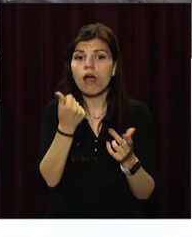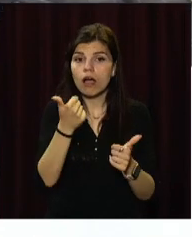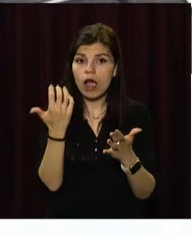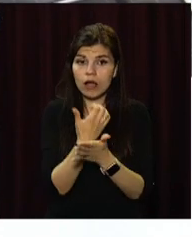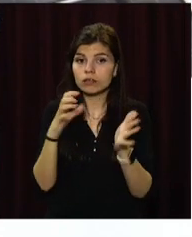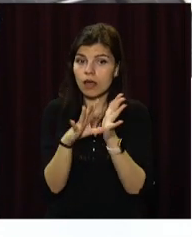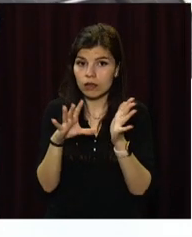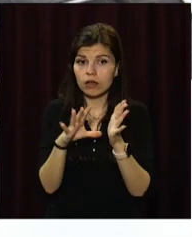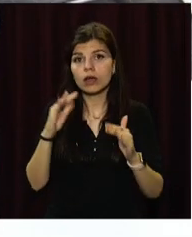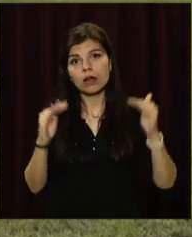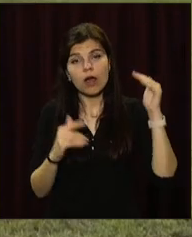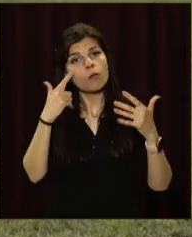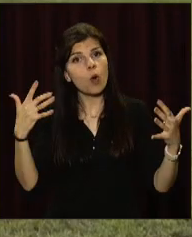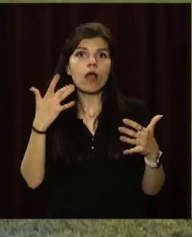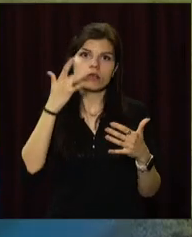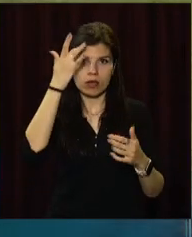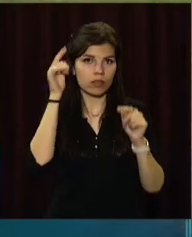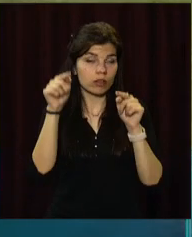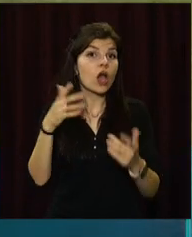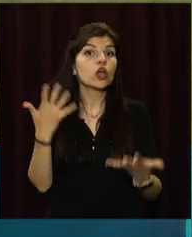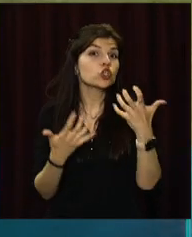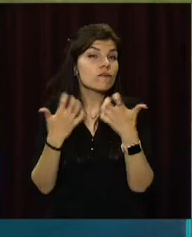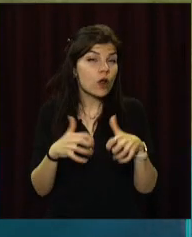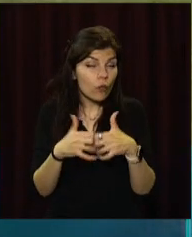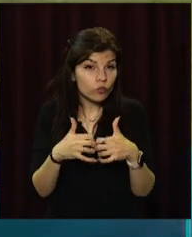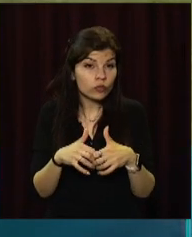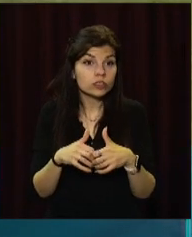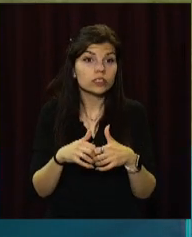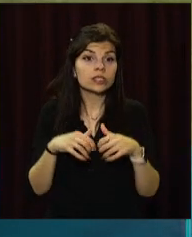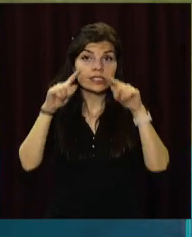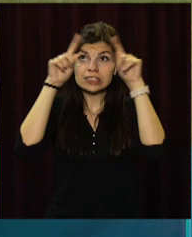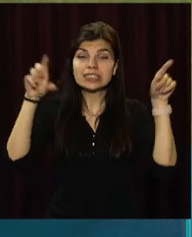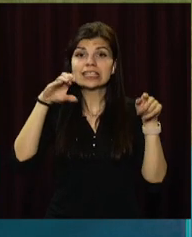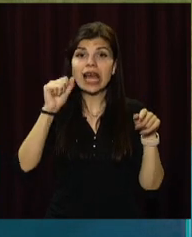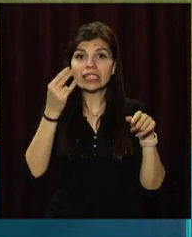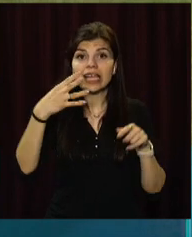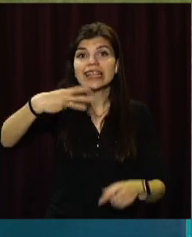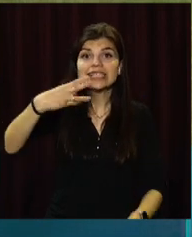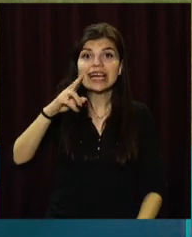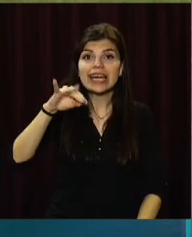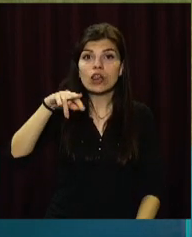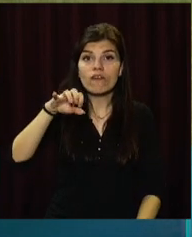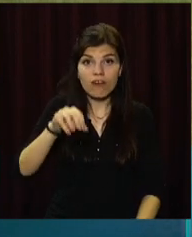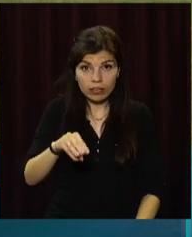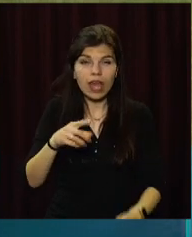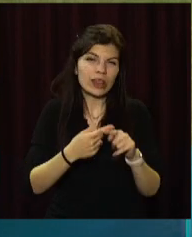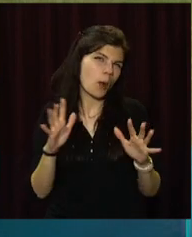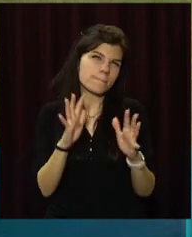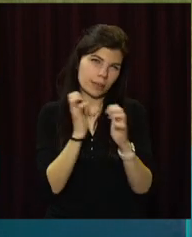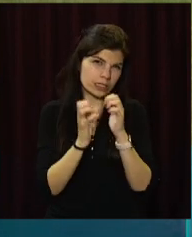на електриці переважно влітку. Якщо рахувати, що станція 30 кВт, на це посереднім